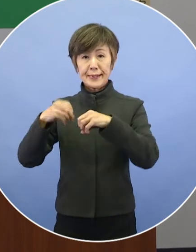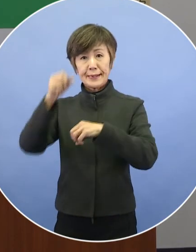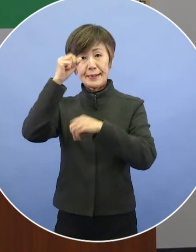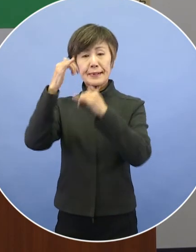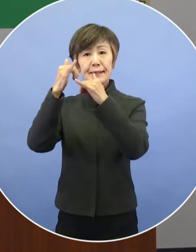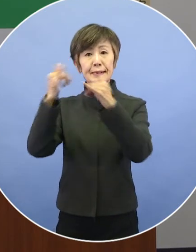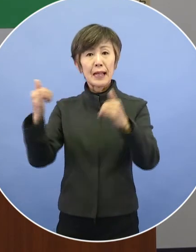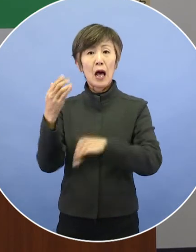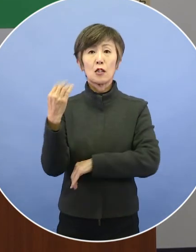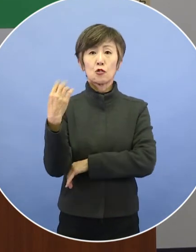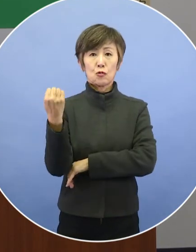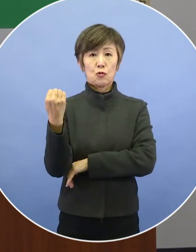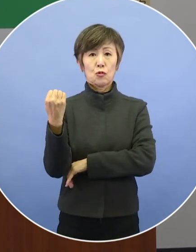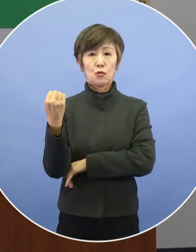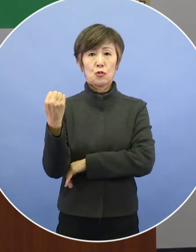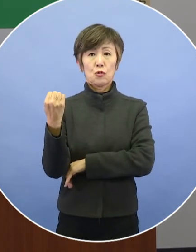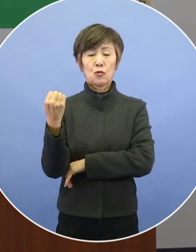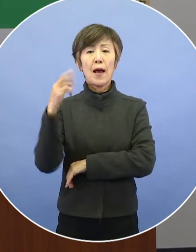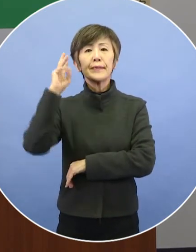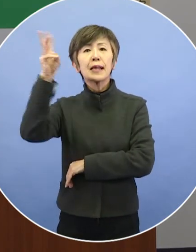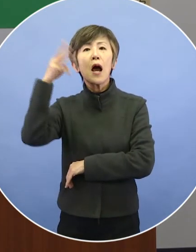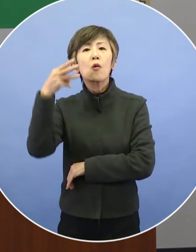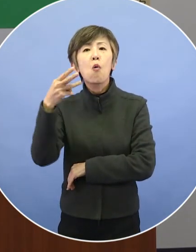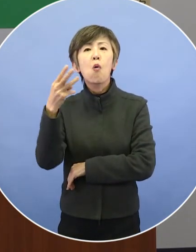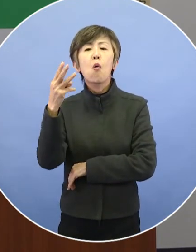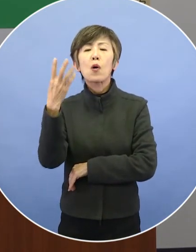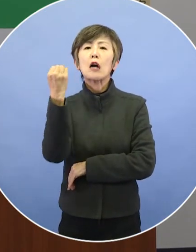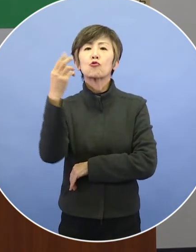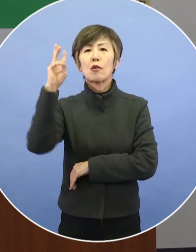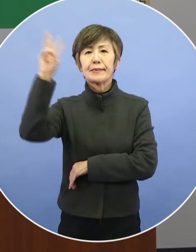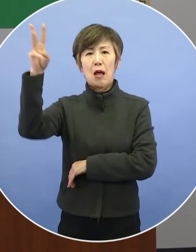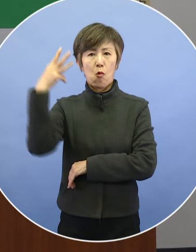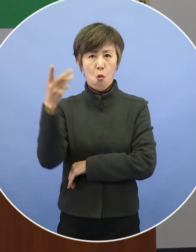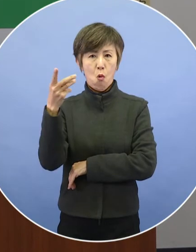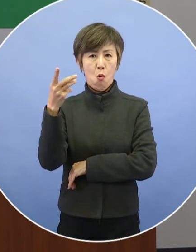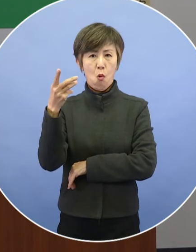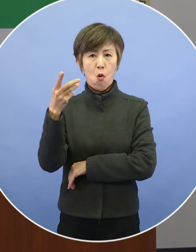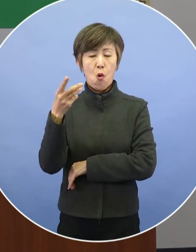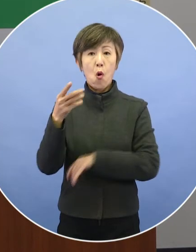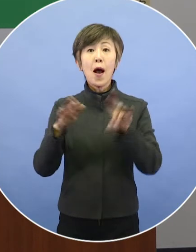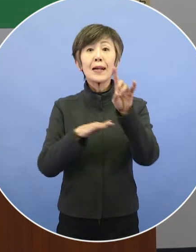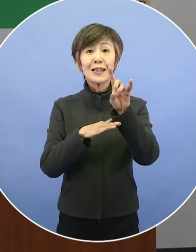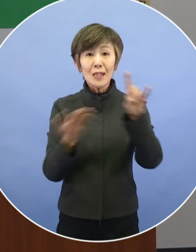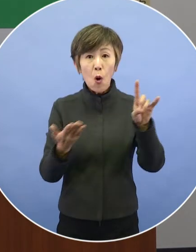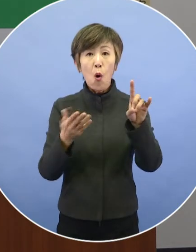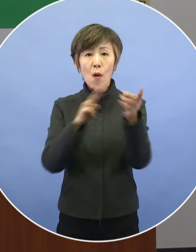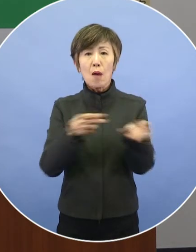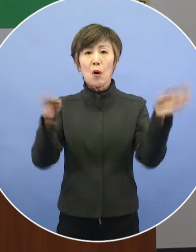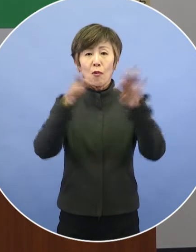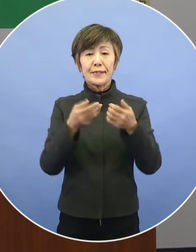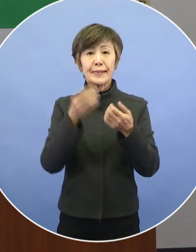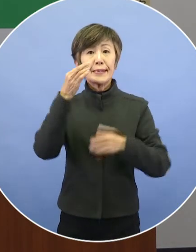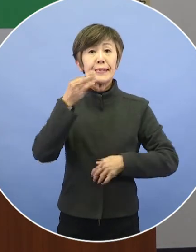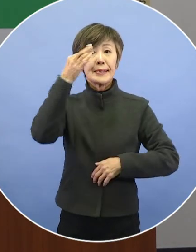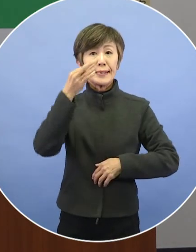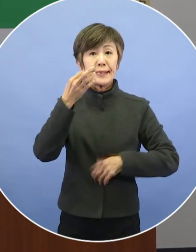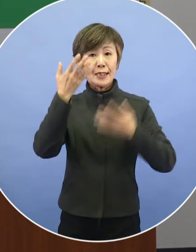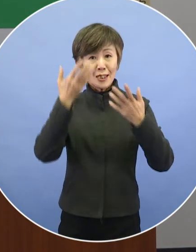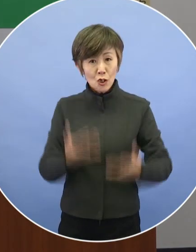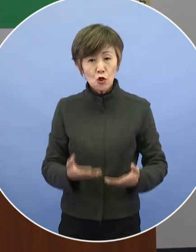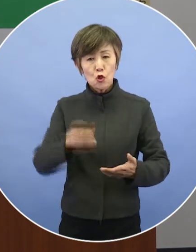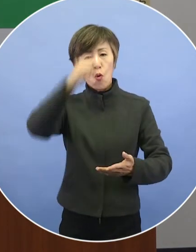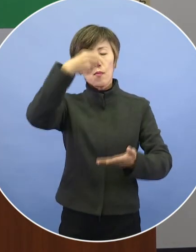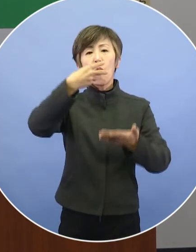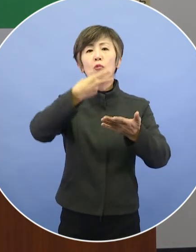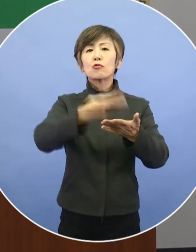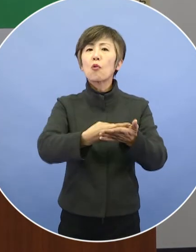新規感染者数についてですがこれは参考程度ということで基本はもう医療ひっ迫特に重症病床